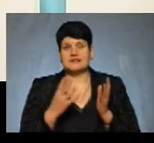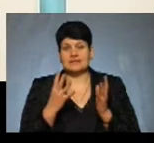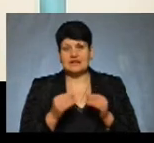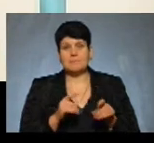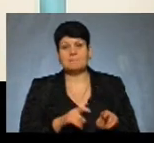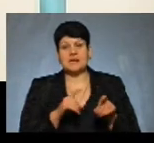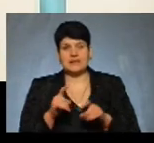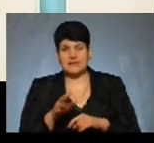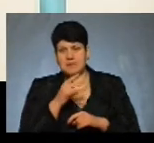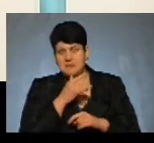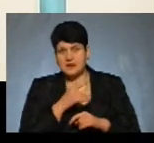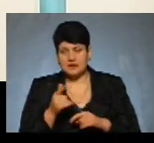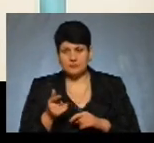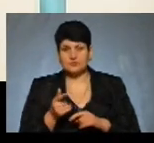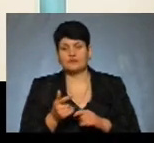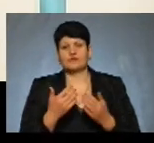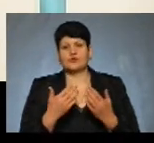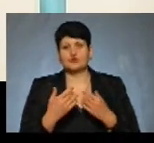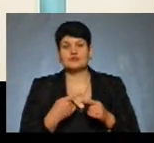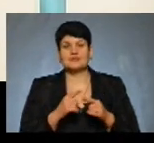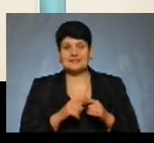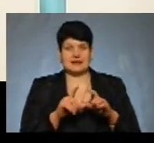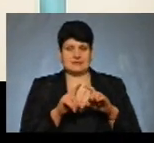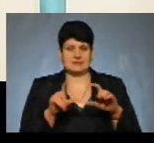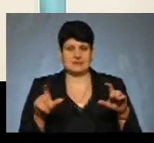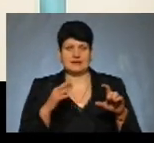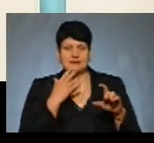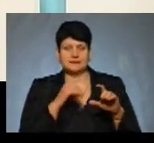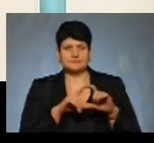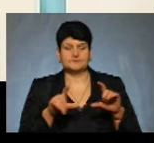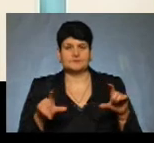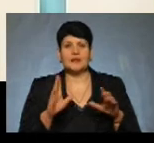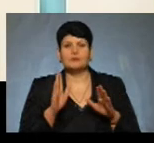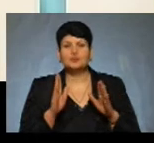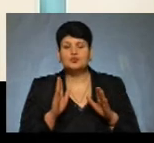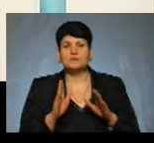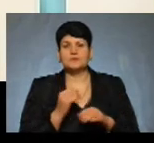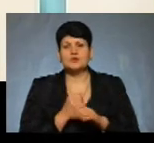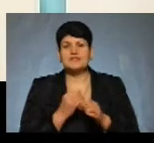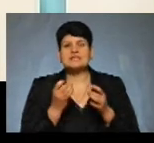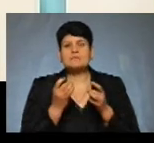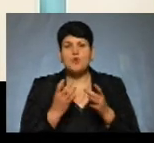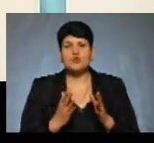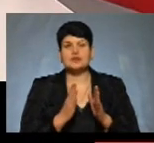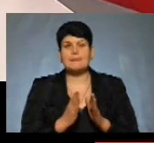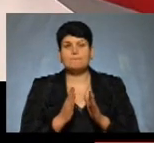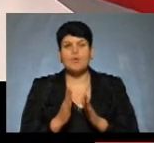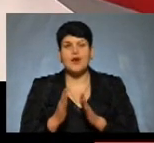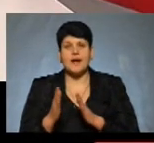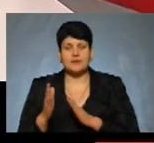період відносно цих якраз бляхарів, які протягом цього періоду буде діяти якраз оцей спрощений порядок для